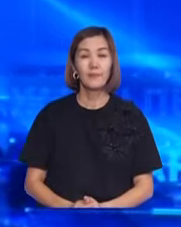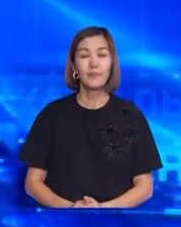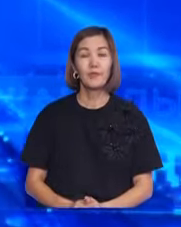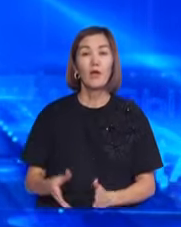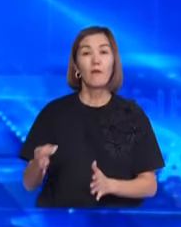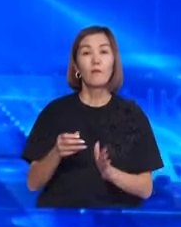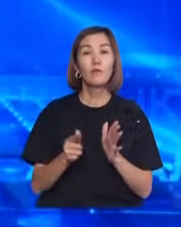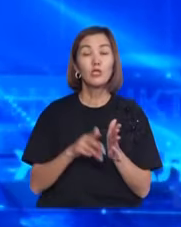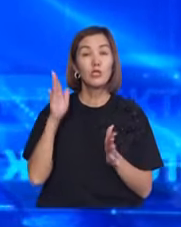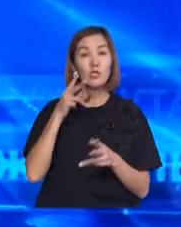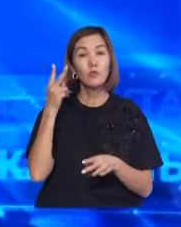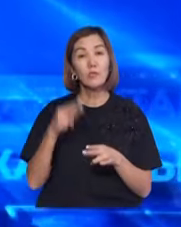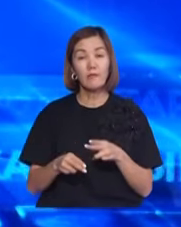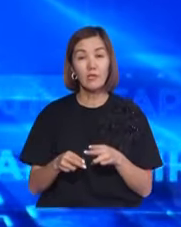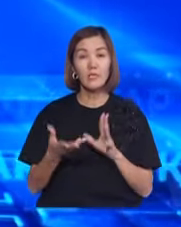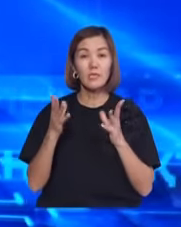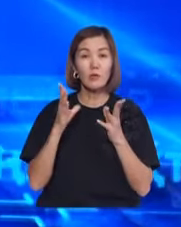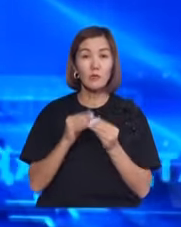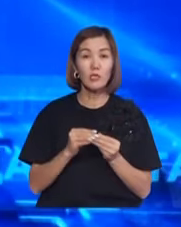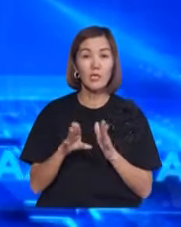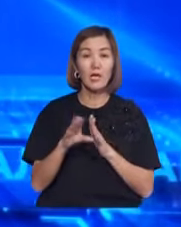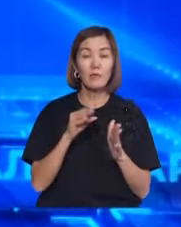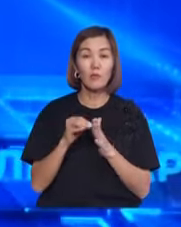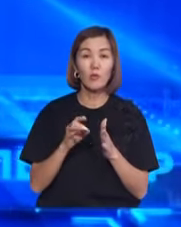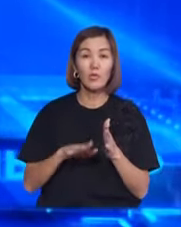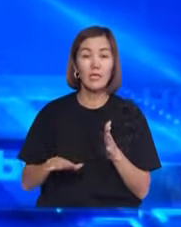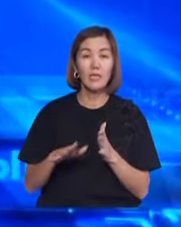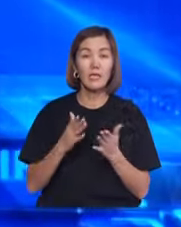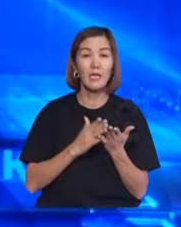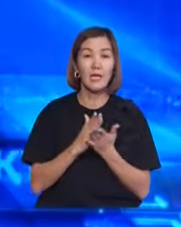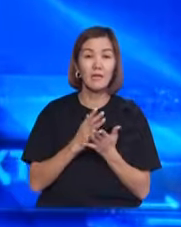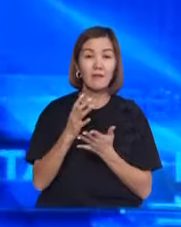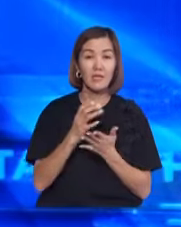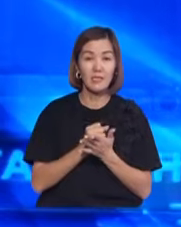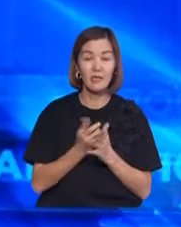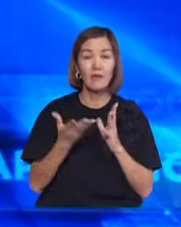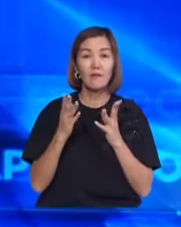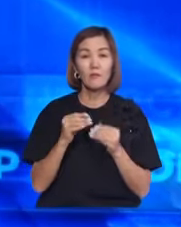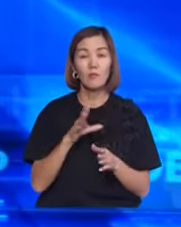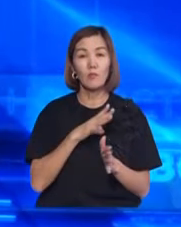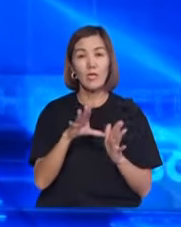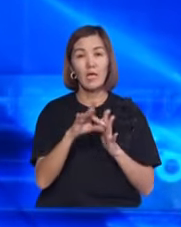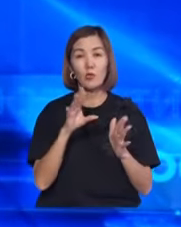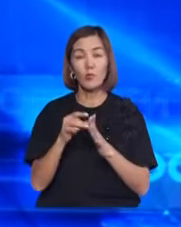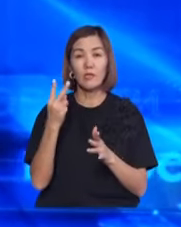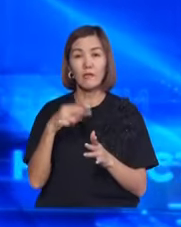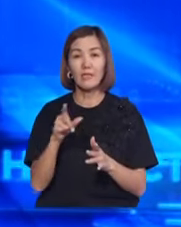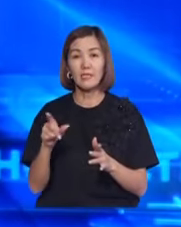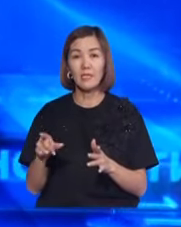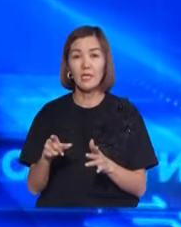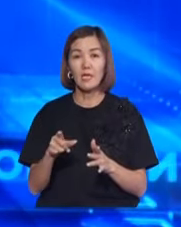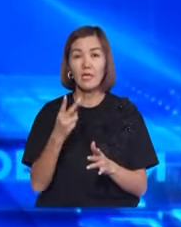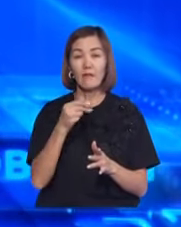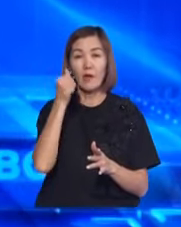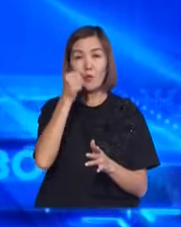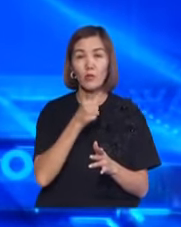В области Жетсу завершился заключительный этап отбора в региональный кадровый резерв. Всего было отобрано 20 граждан сроком